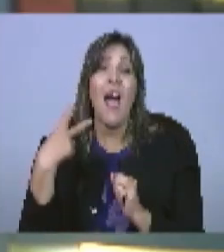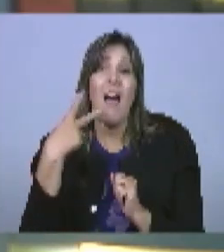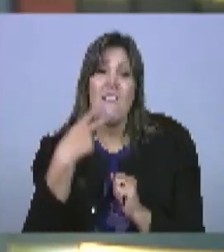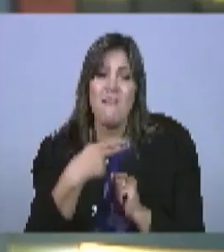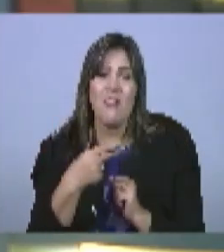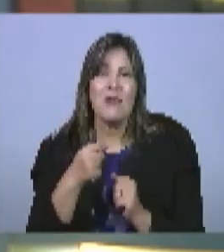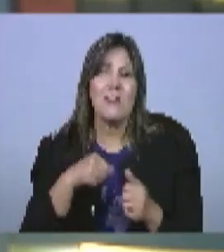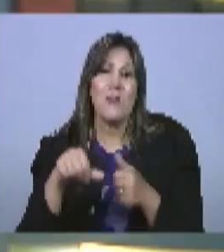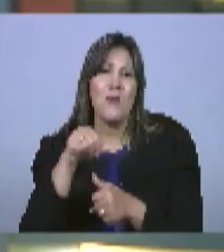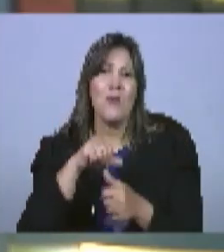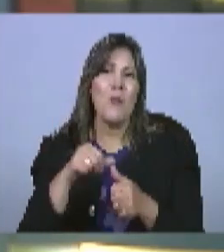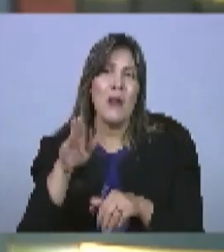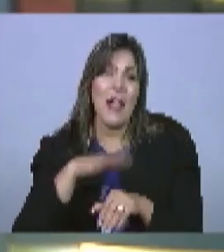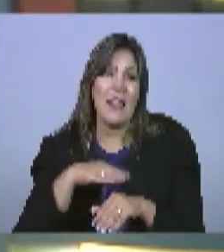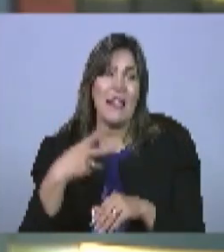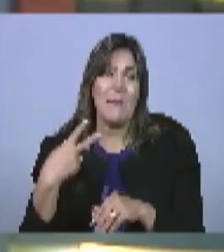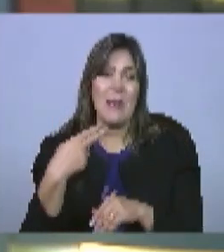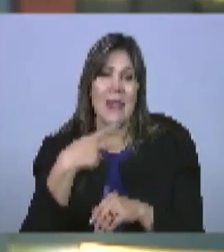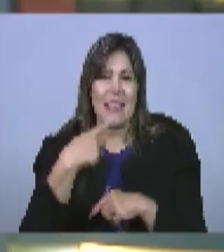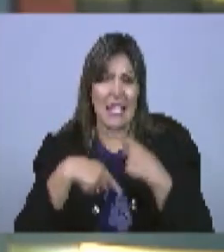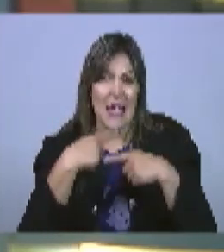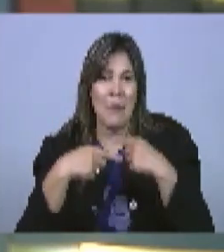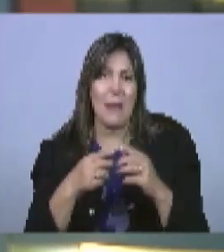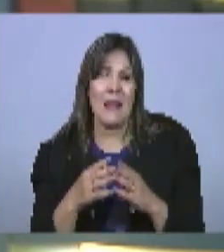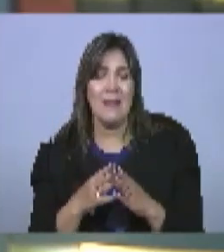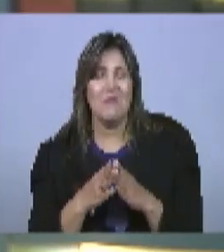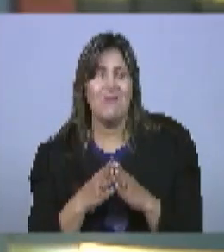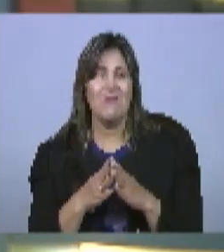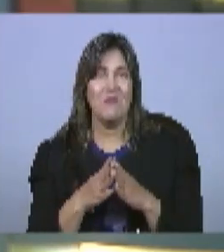ونعود لاستكمال فقرات هذه الحلقه